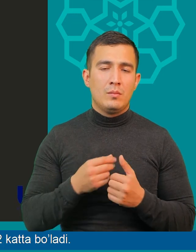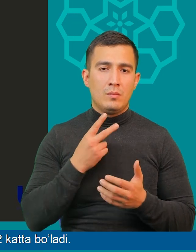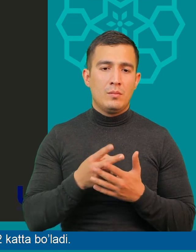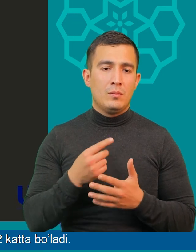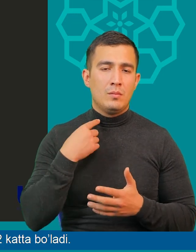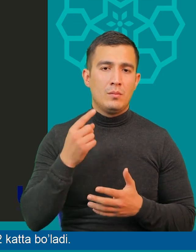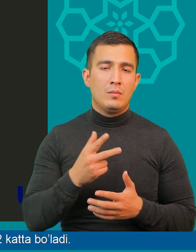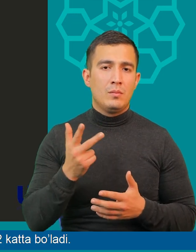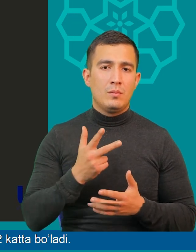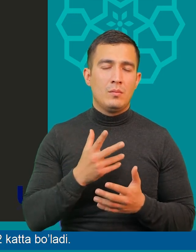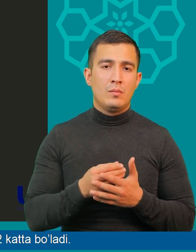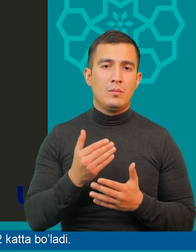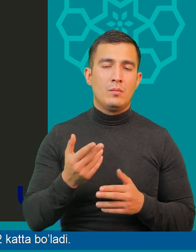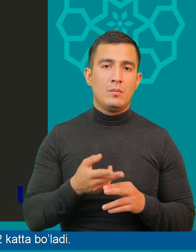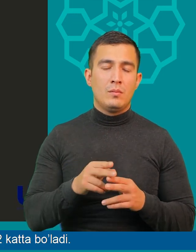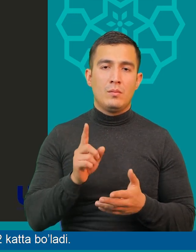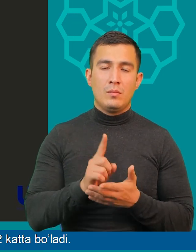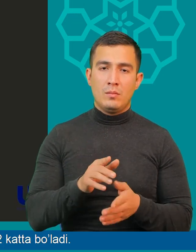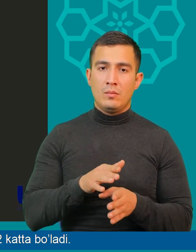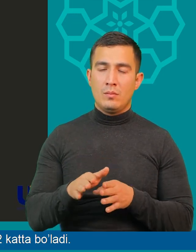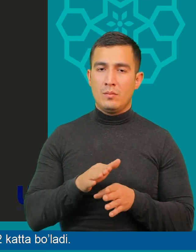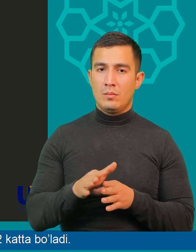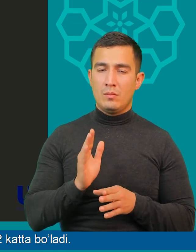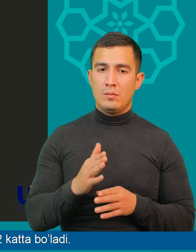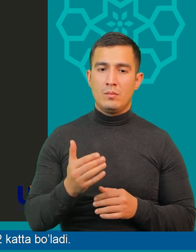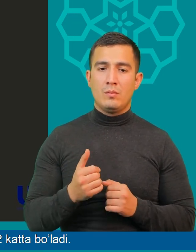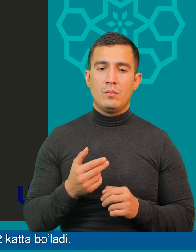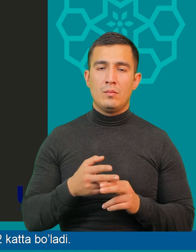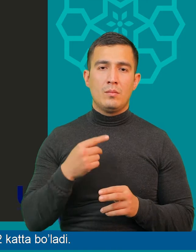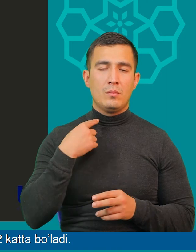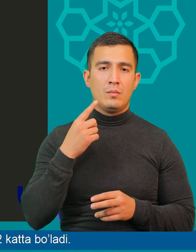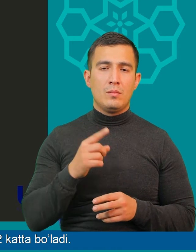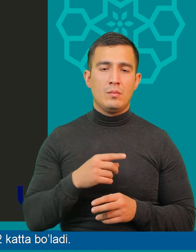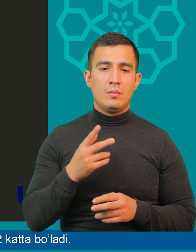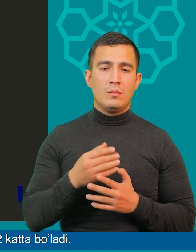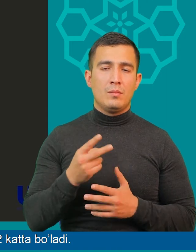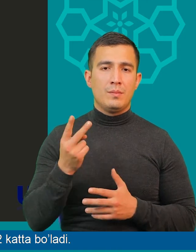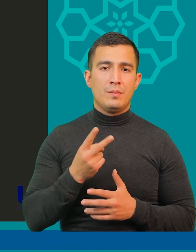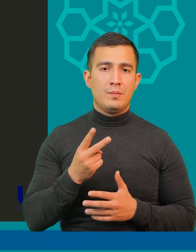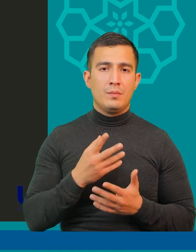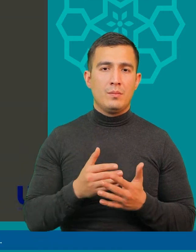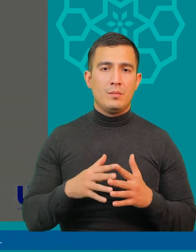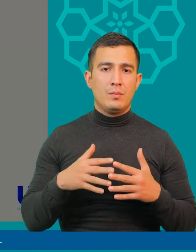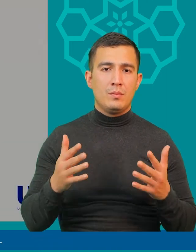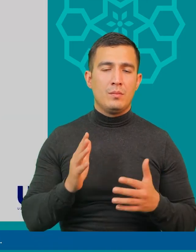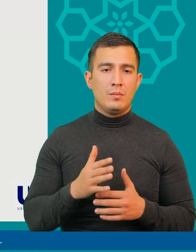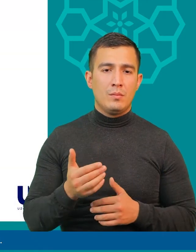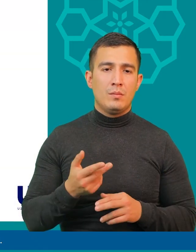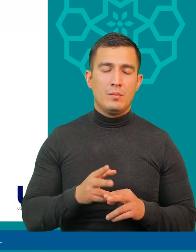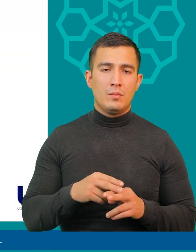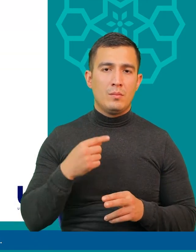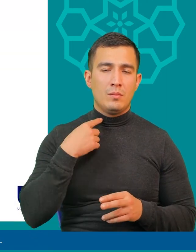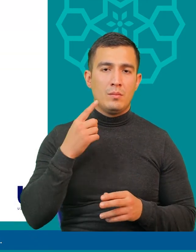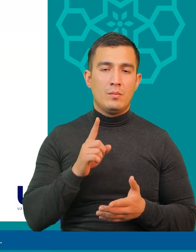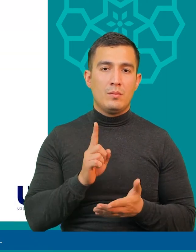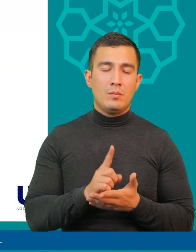Son 3im katta bo'lsa, bu shartim bajarilsa, demak, son 2 katta bo'ladi. Bu shart